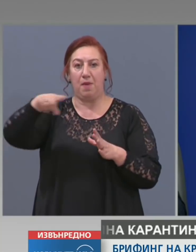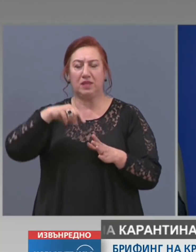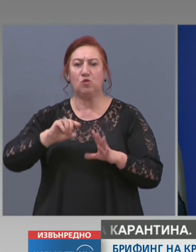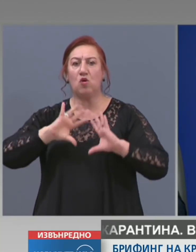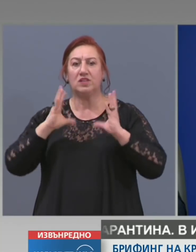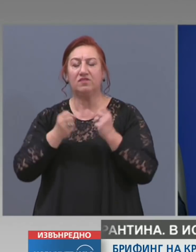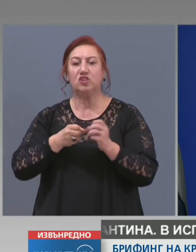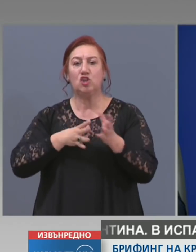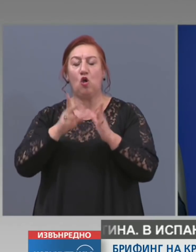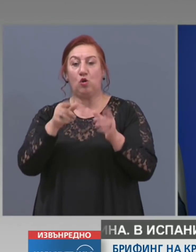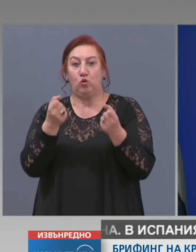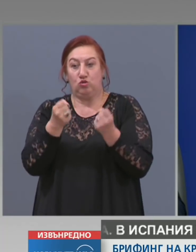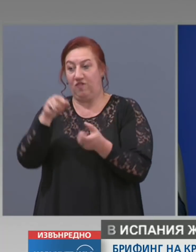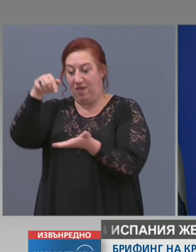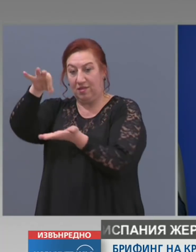града.